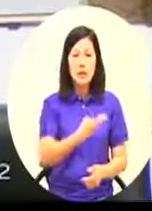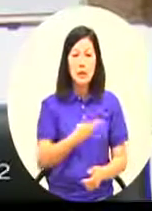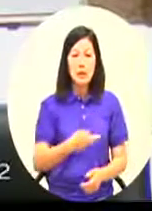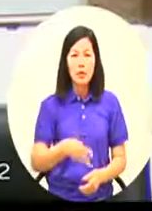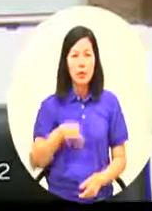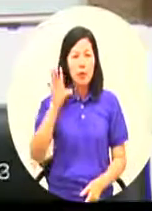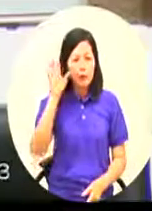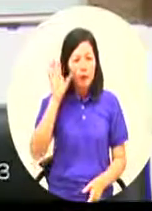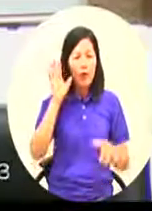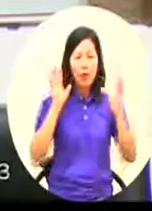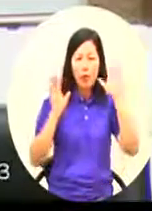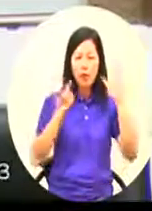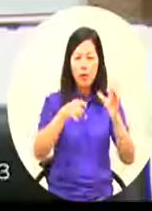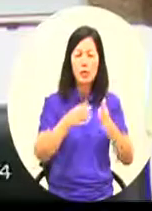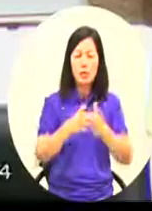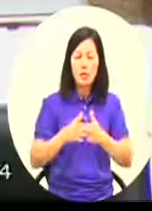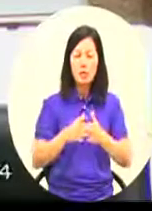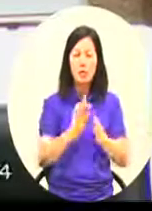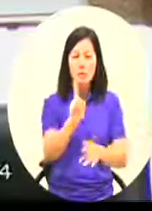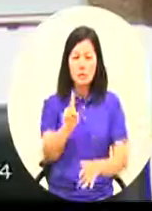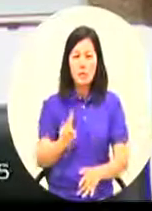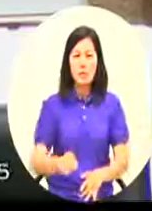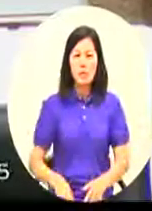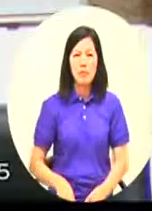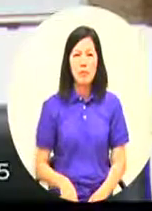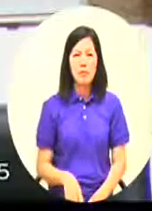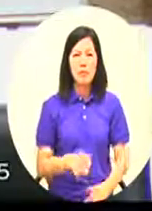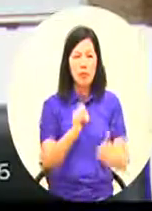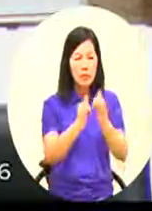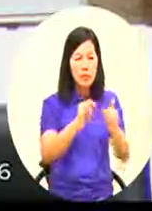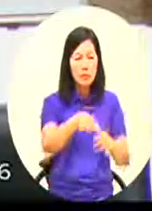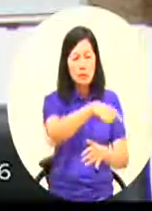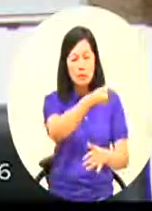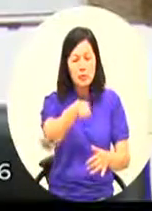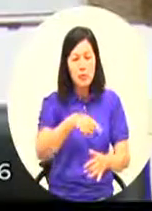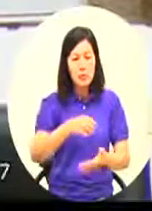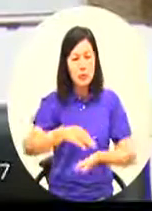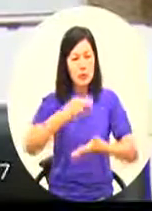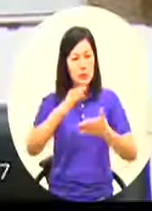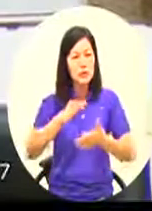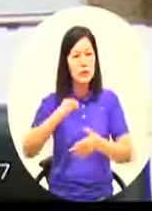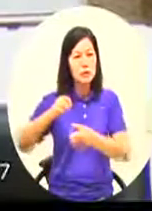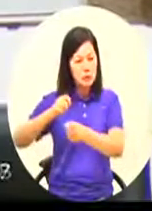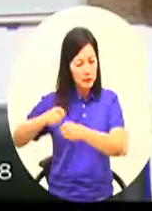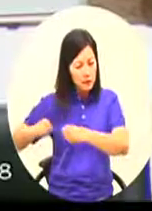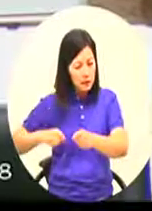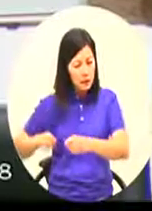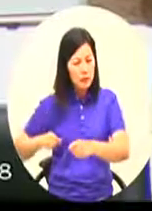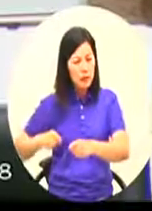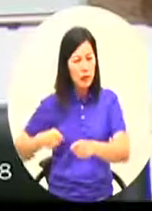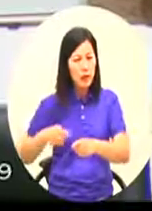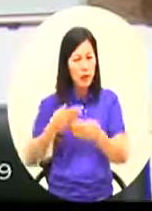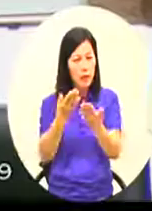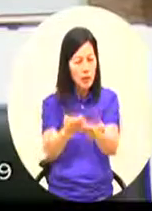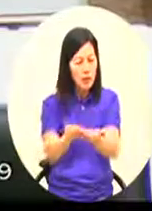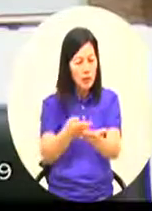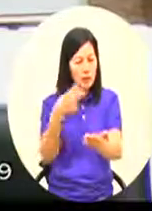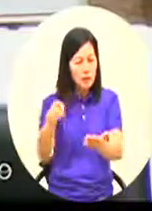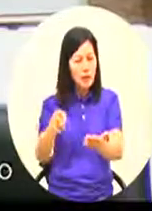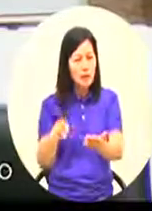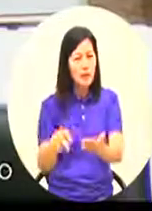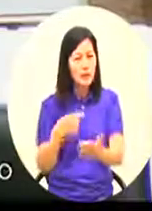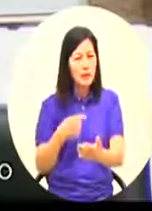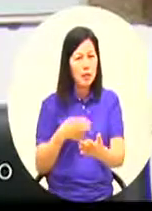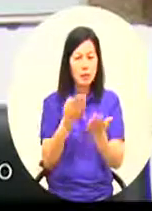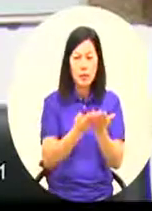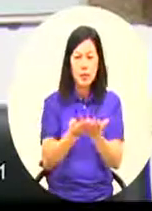部落的需求，让部落的人提出你的计划，然后我们反映